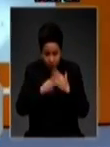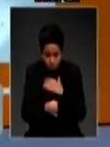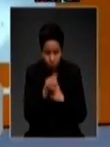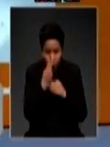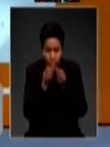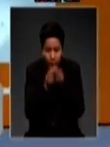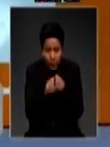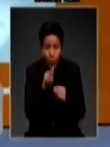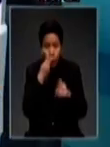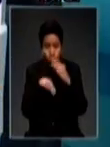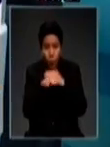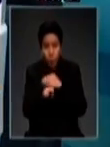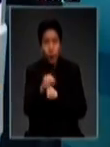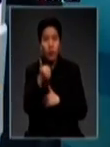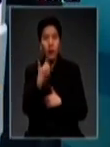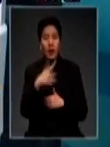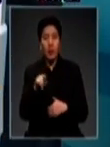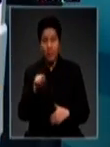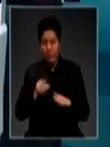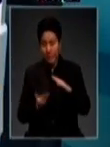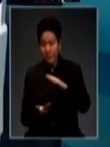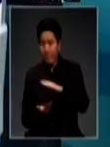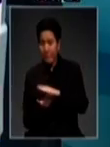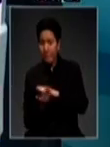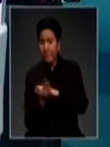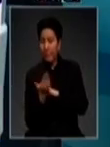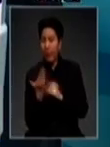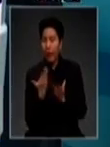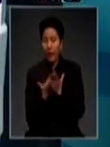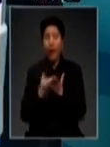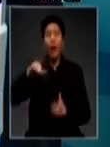ละเอียดได้แล้วก็ปริ้นส่วนลดมาเลยฮะ